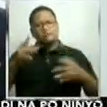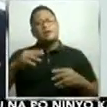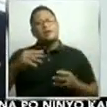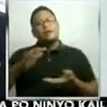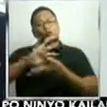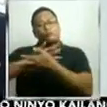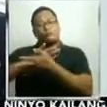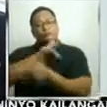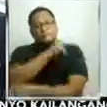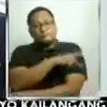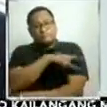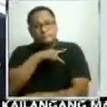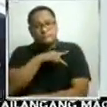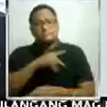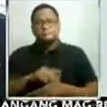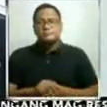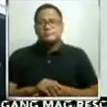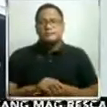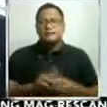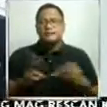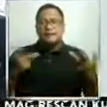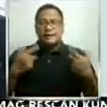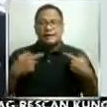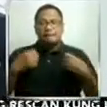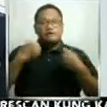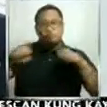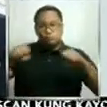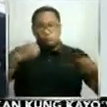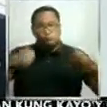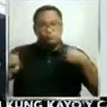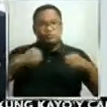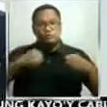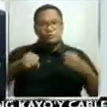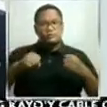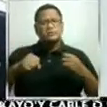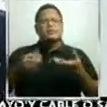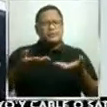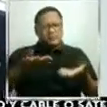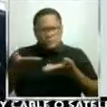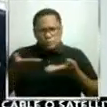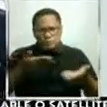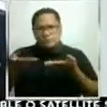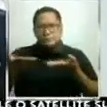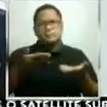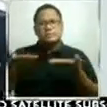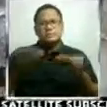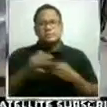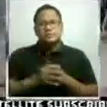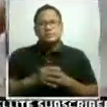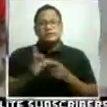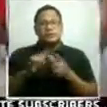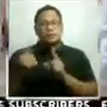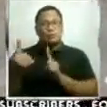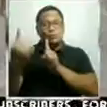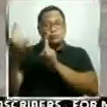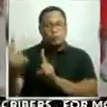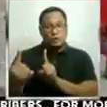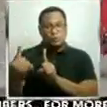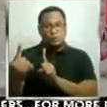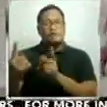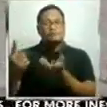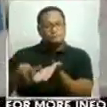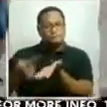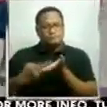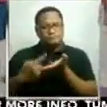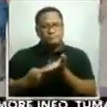Meron din kaming mga sports activities, counseling at saka yung one-on-one talk. Noong una